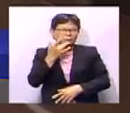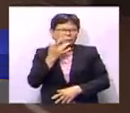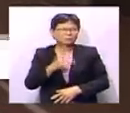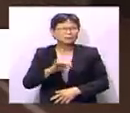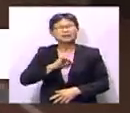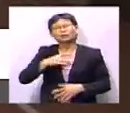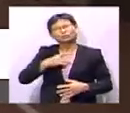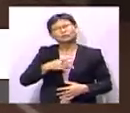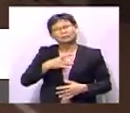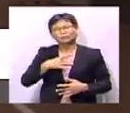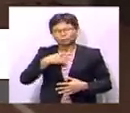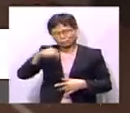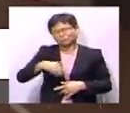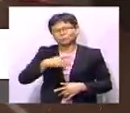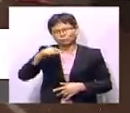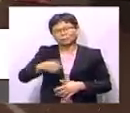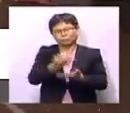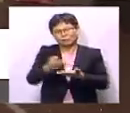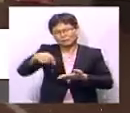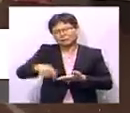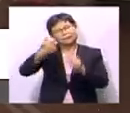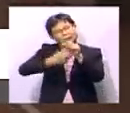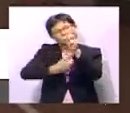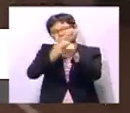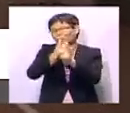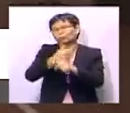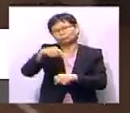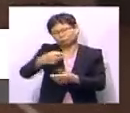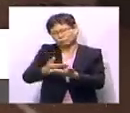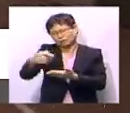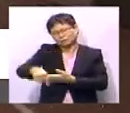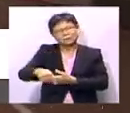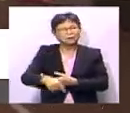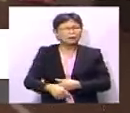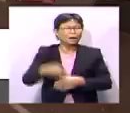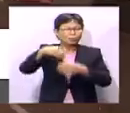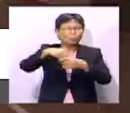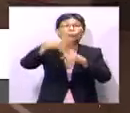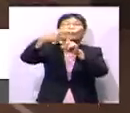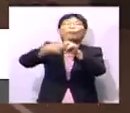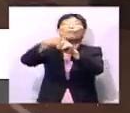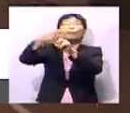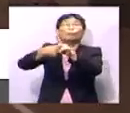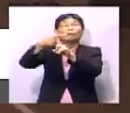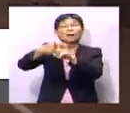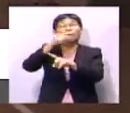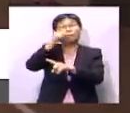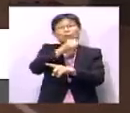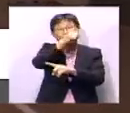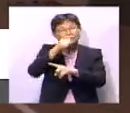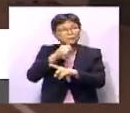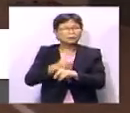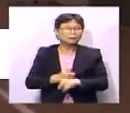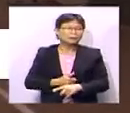kakak sukalah dekat sini. Kakak memang beli dekat sini setiap tahun. Dalam kata bulan puasa ni boleh katakan bukanlah hari-hari, tapi